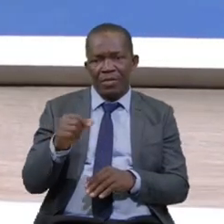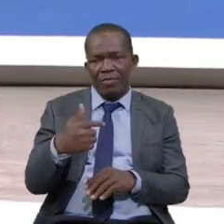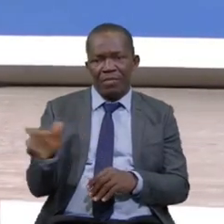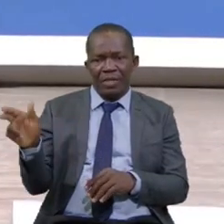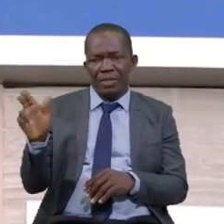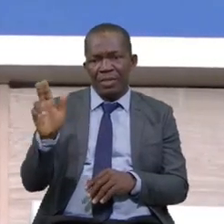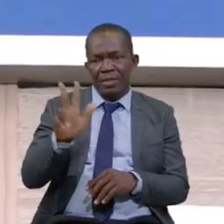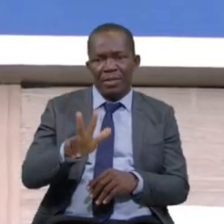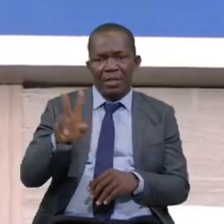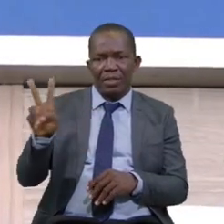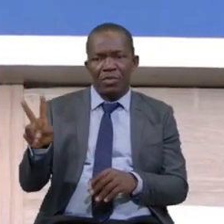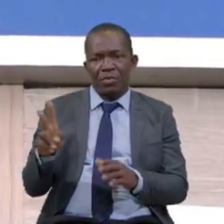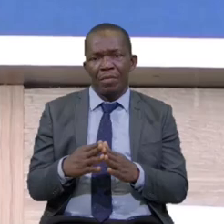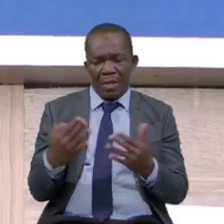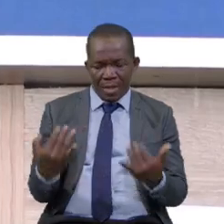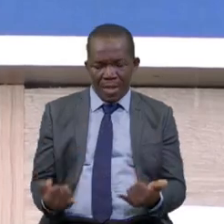20, 32.